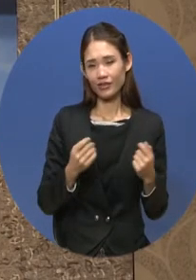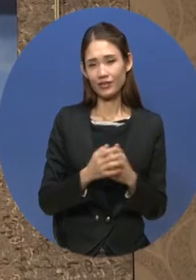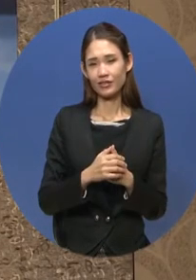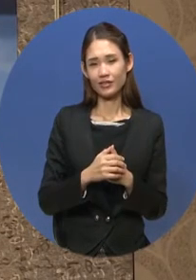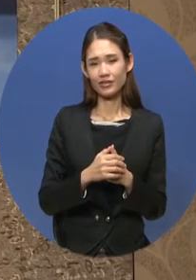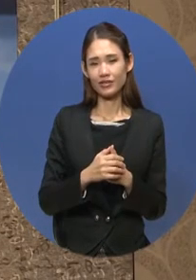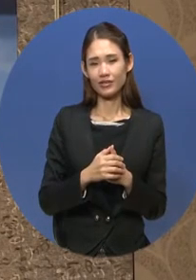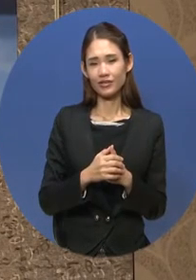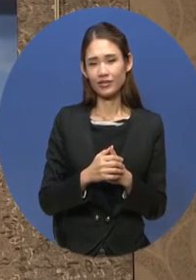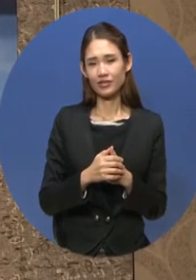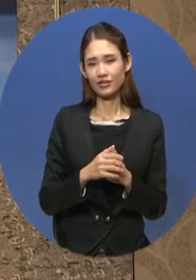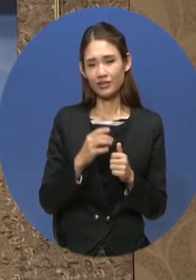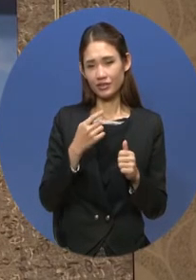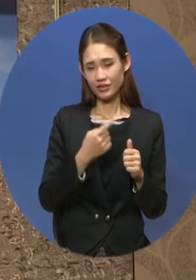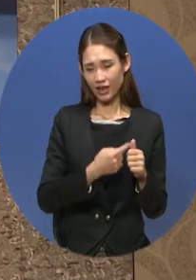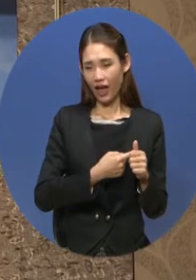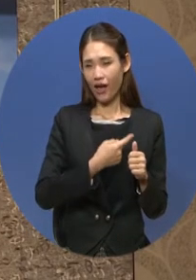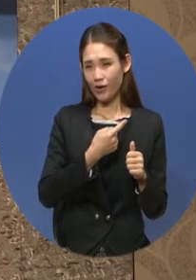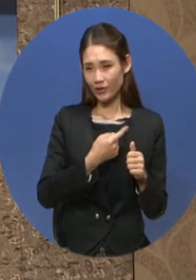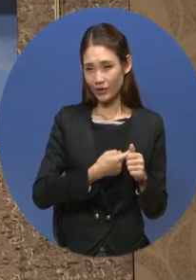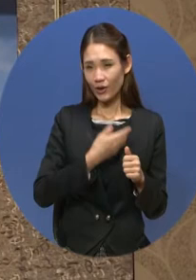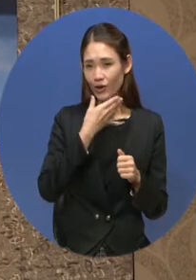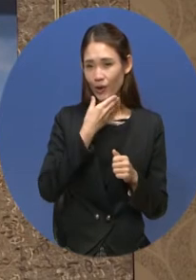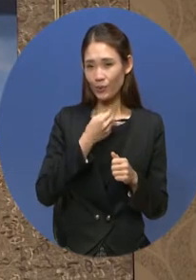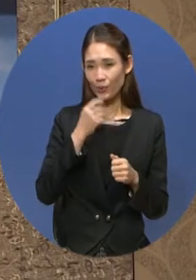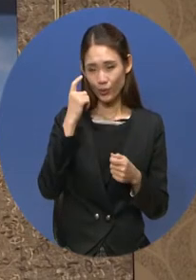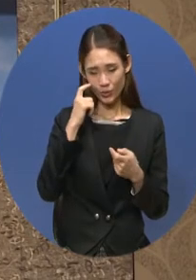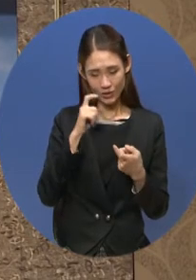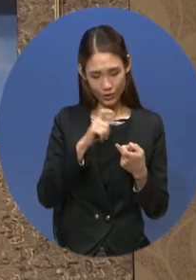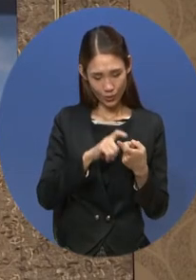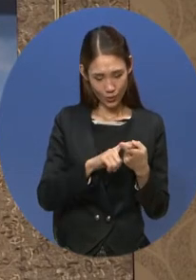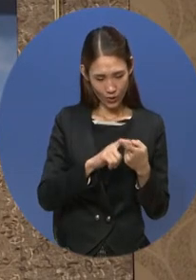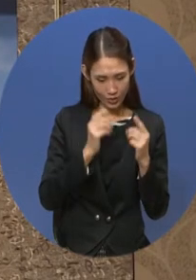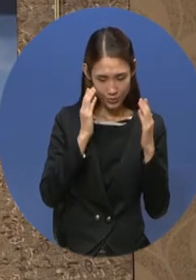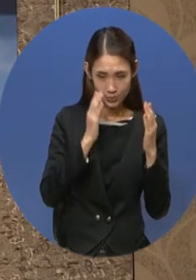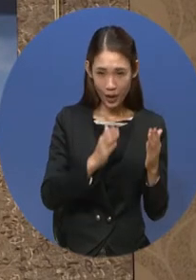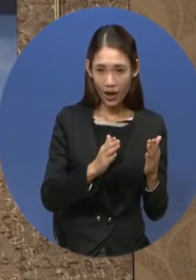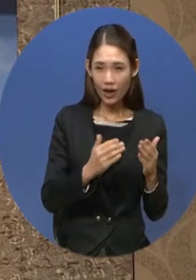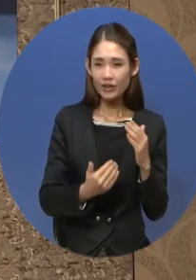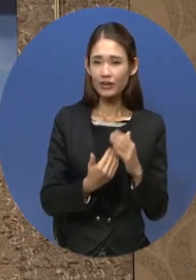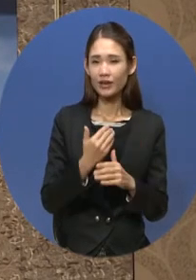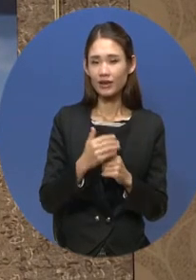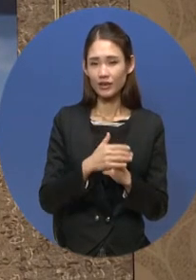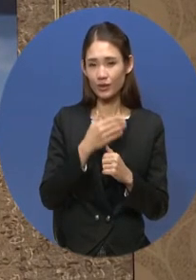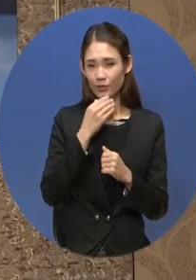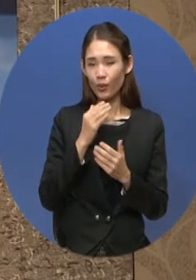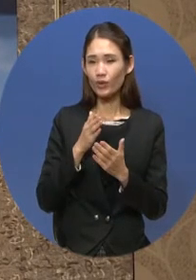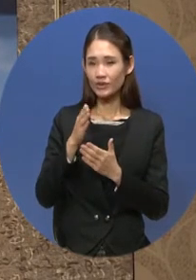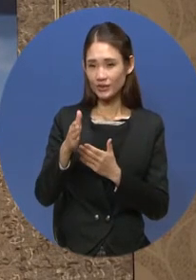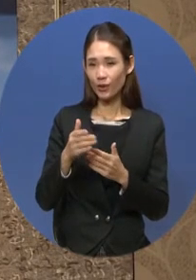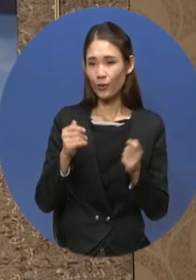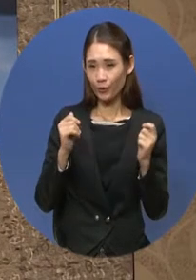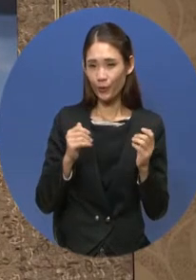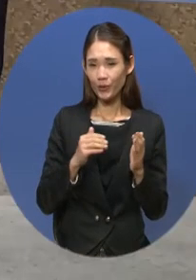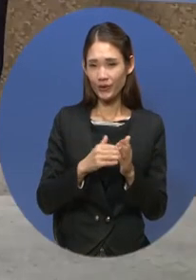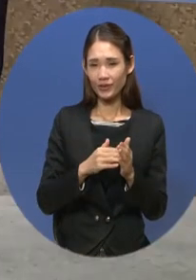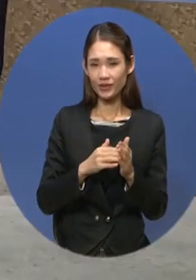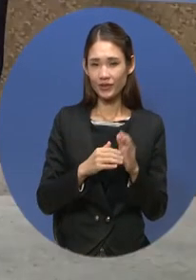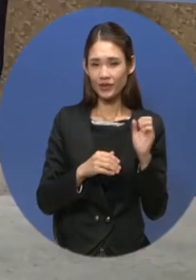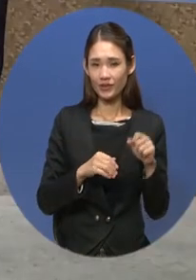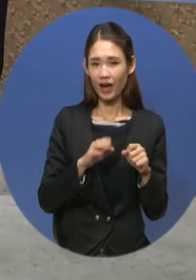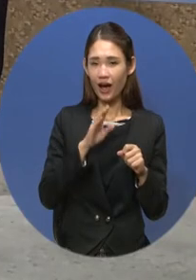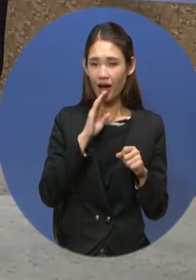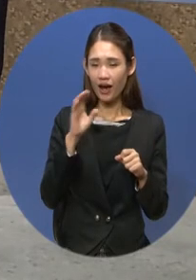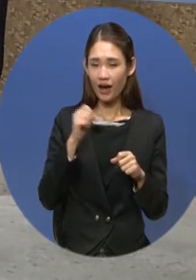그래서 그러다 보니 이제 자연스럽게 그 복지 쪽에 관심을 했고요. 제가 또 복지 전공을 했습니다. 아, 전공도